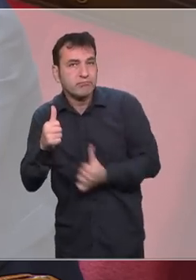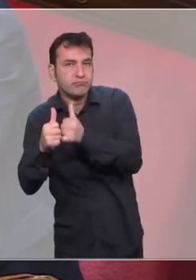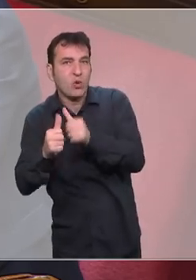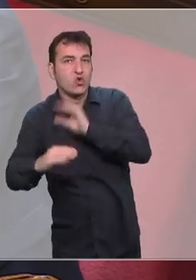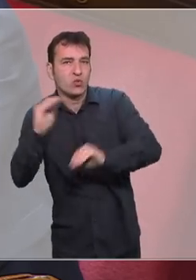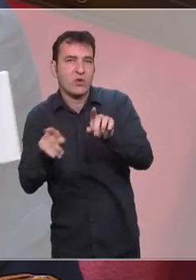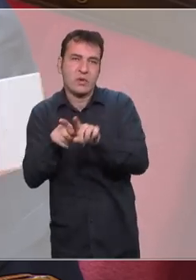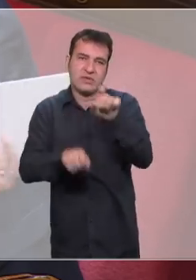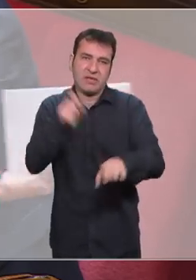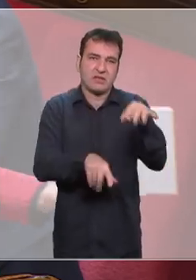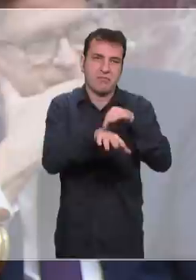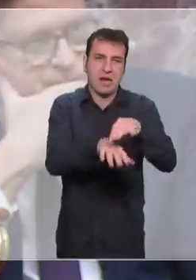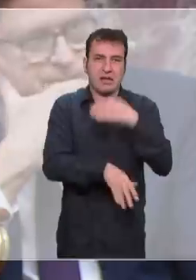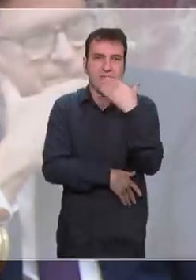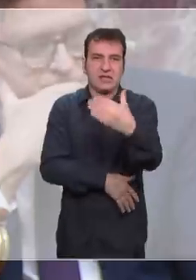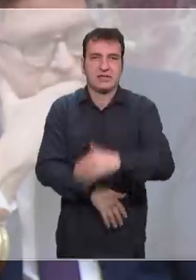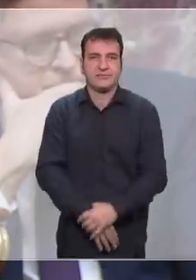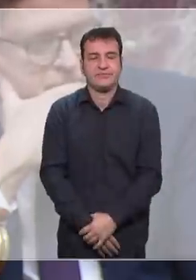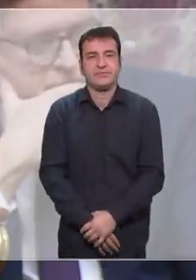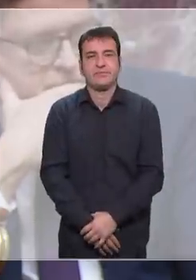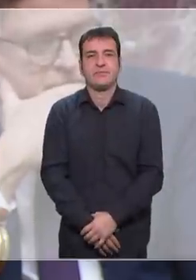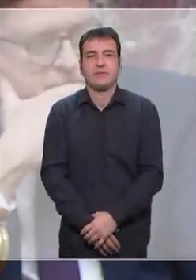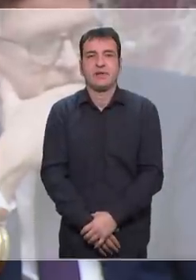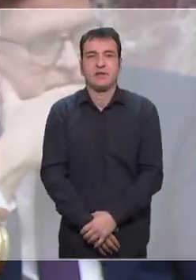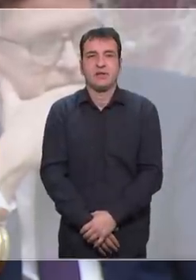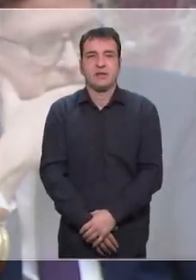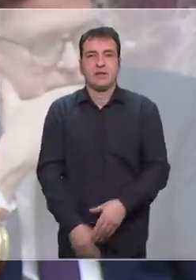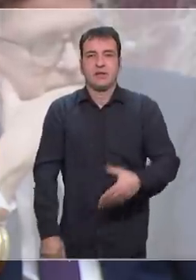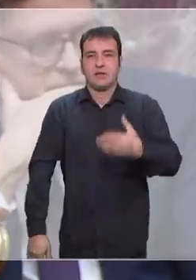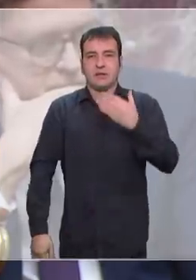Je vous remercie. Je vous remercie.